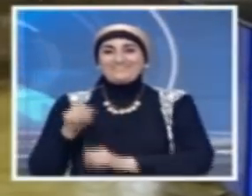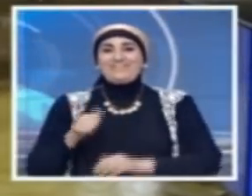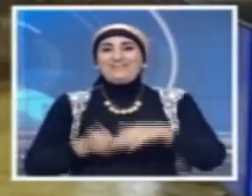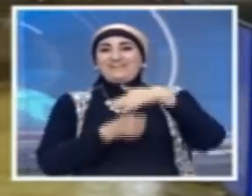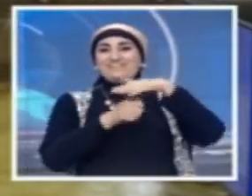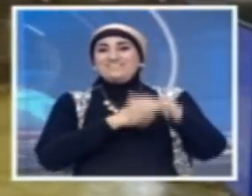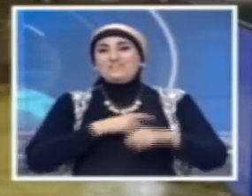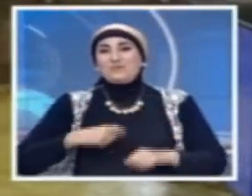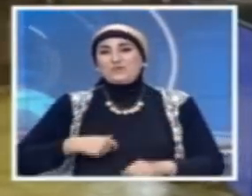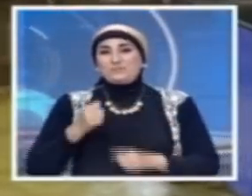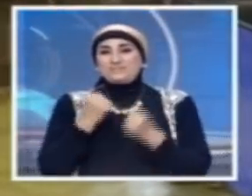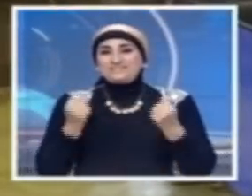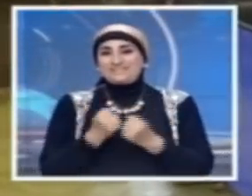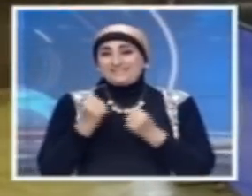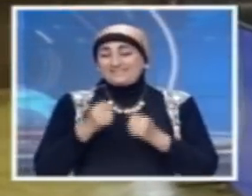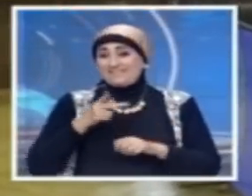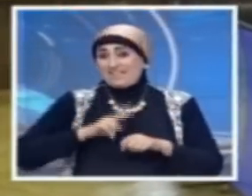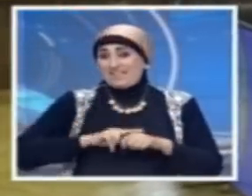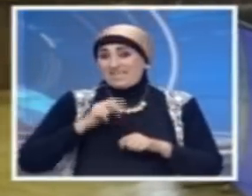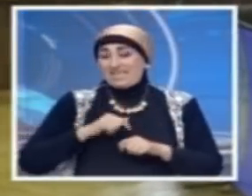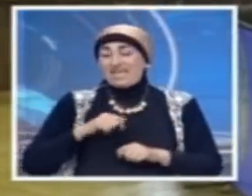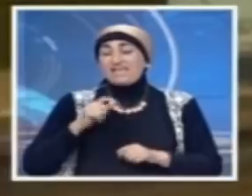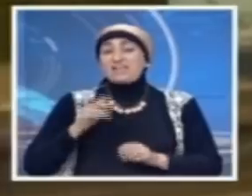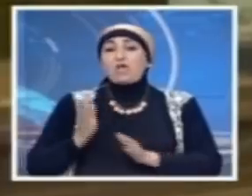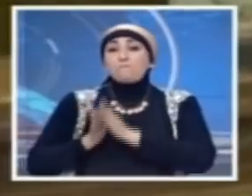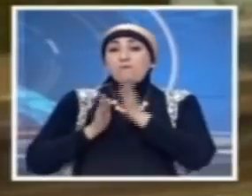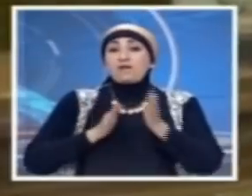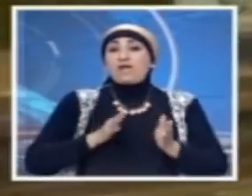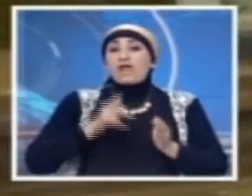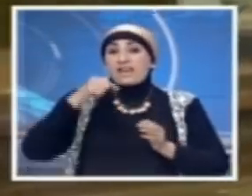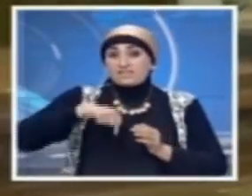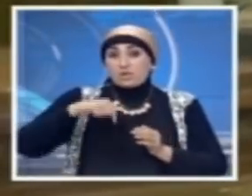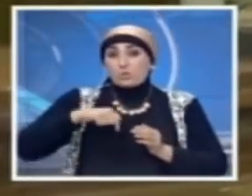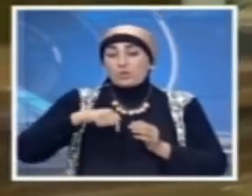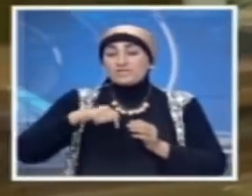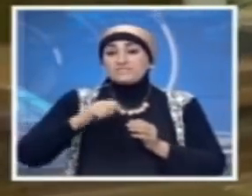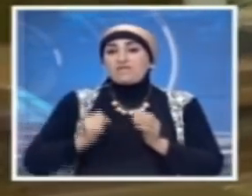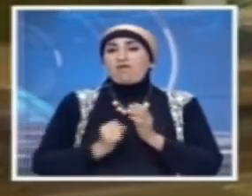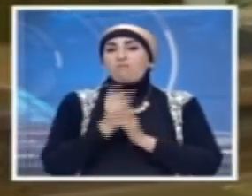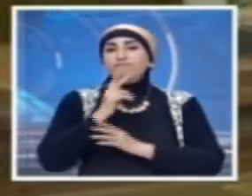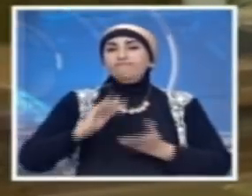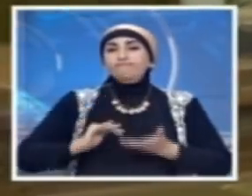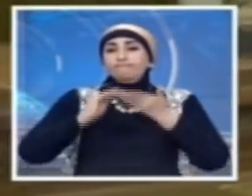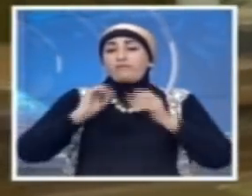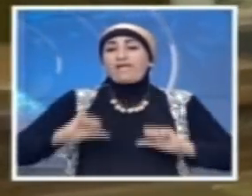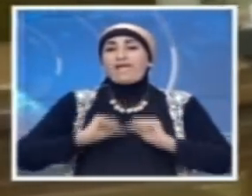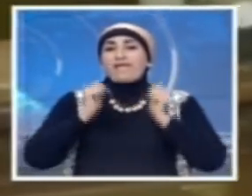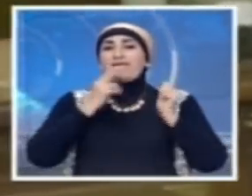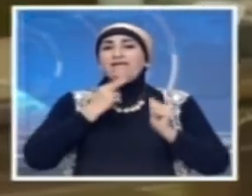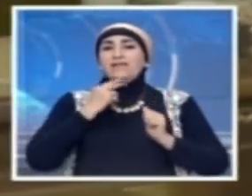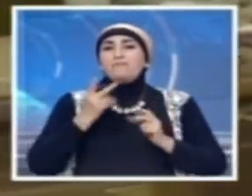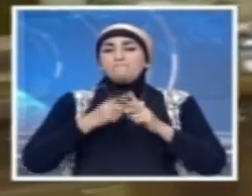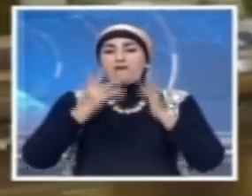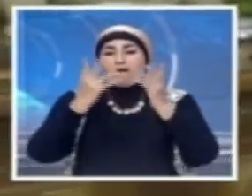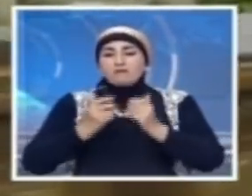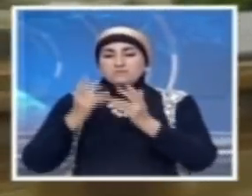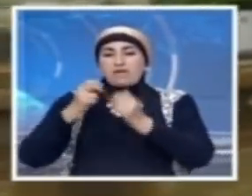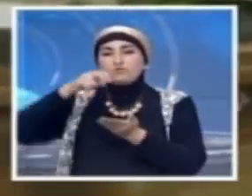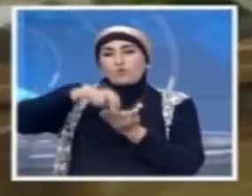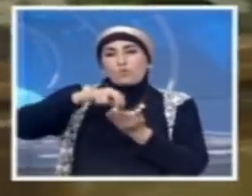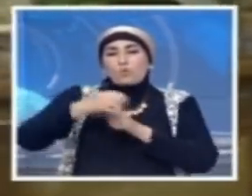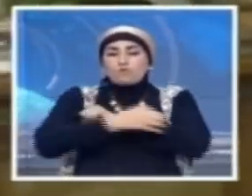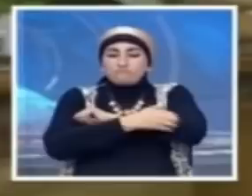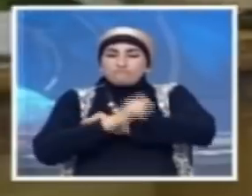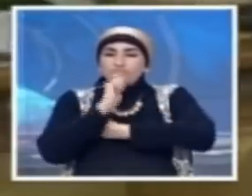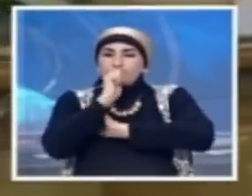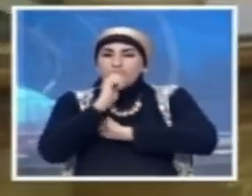ومدبولي يؤكد الاستعداد للإطلاق الرسمي للمرحلة الحالية من مبادرة حياة كريمة بعد حصر احتياجات جميع القرى